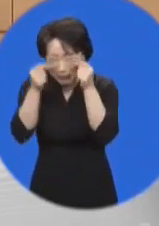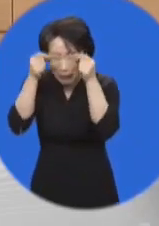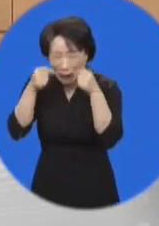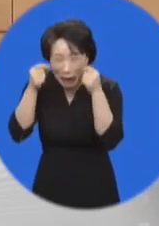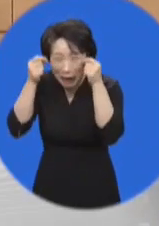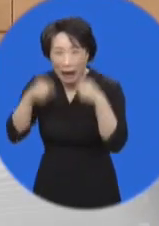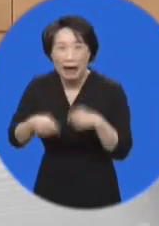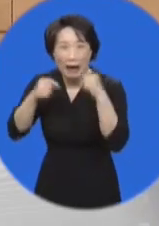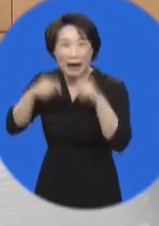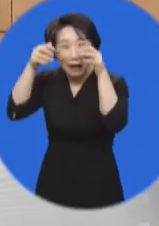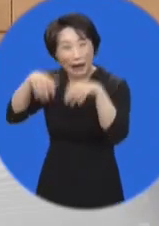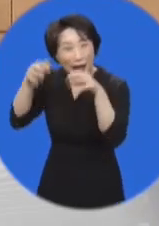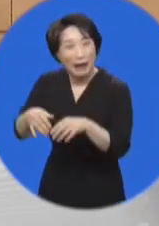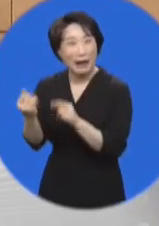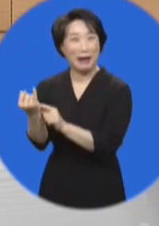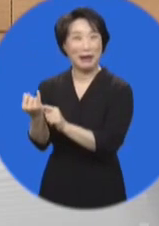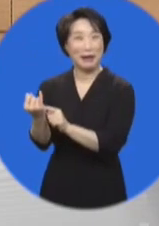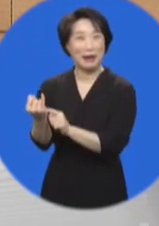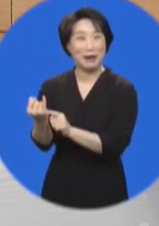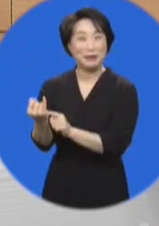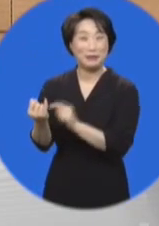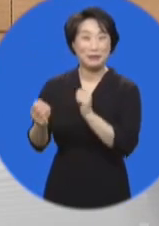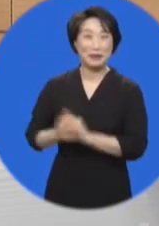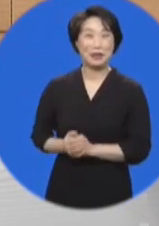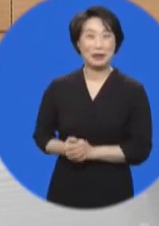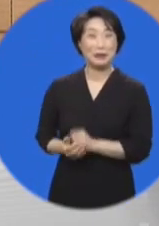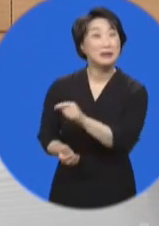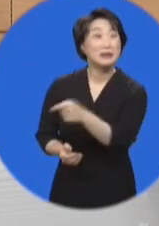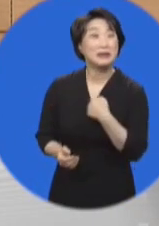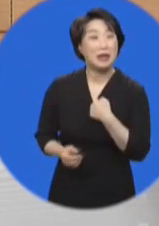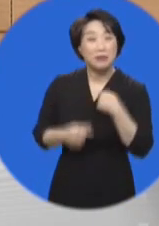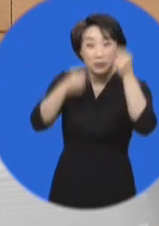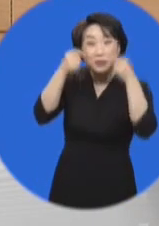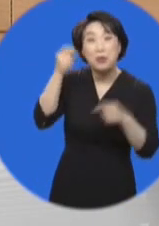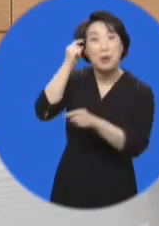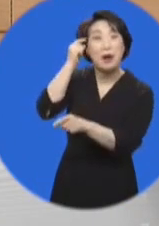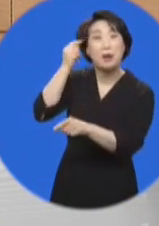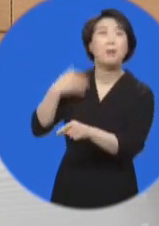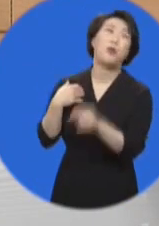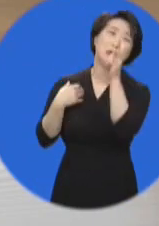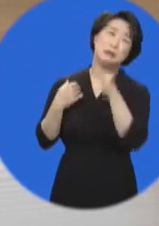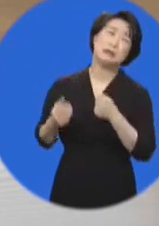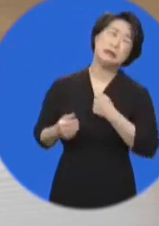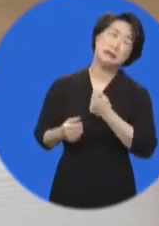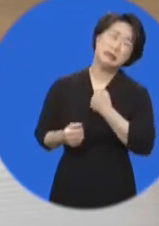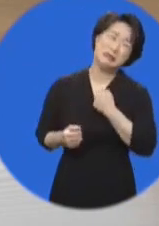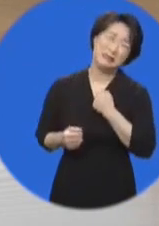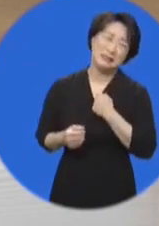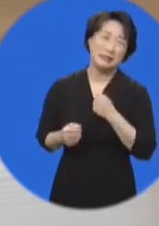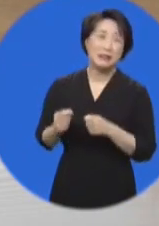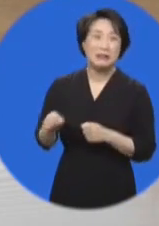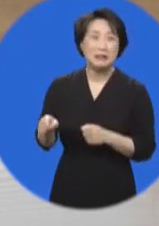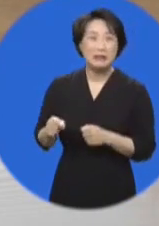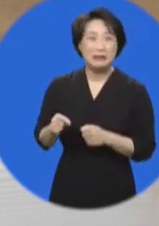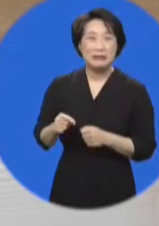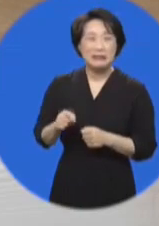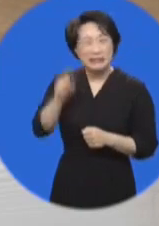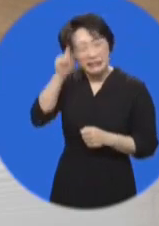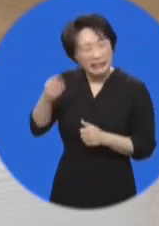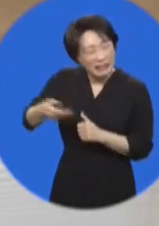저도 마당에 엎드려서 왜 우는지도 모른다니까 이렇게 속삭이는데 성도가 목사